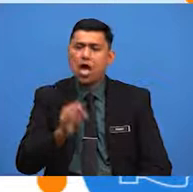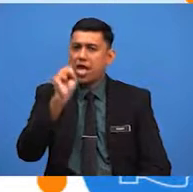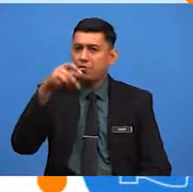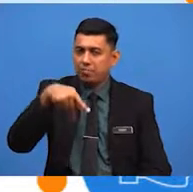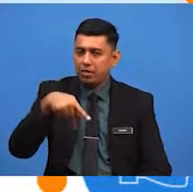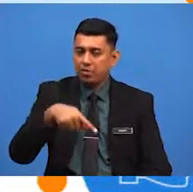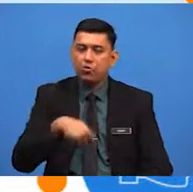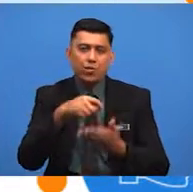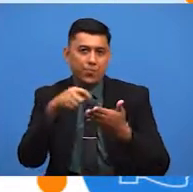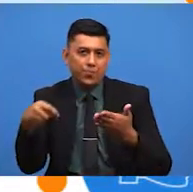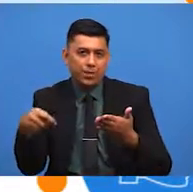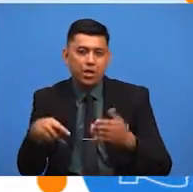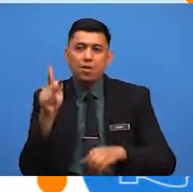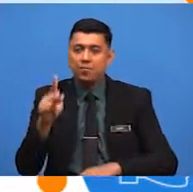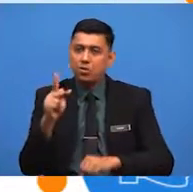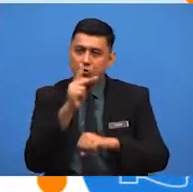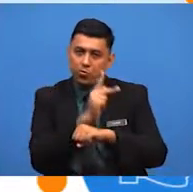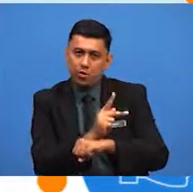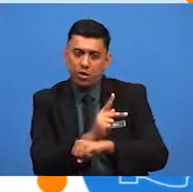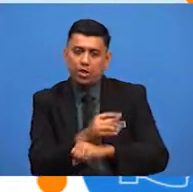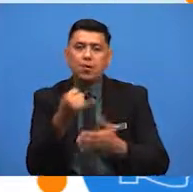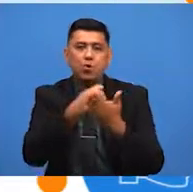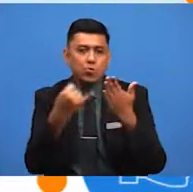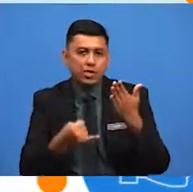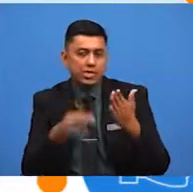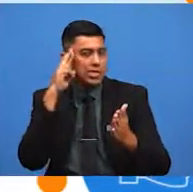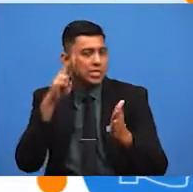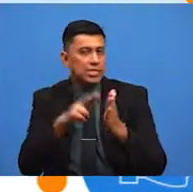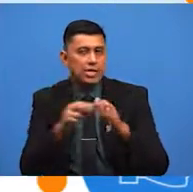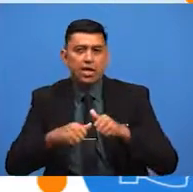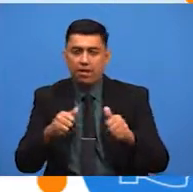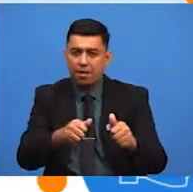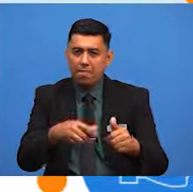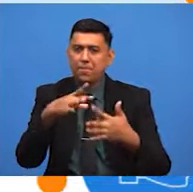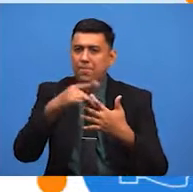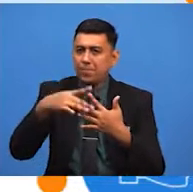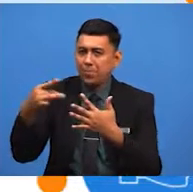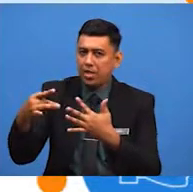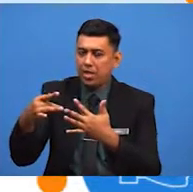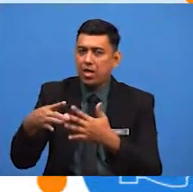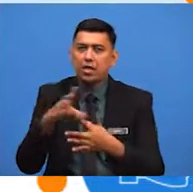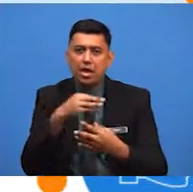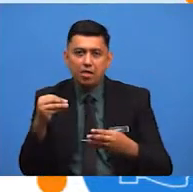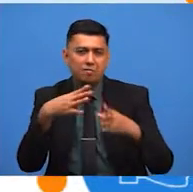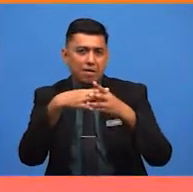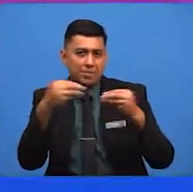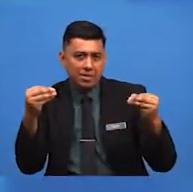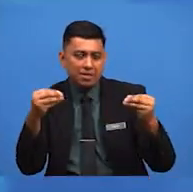ialah menulis sudokod dan melukis carta alir pelbagai pilihan dalam penyelesaian